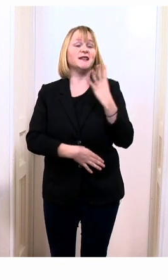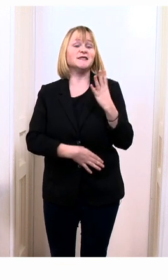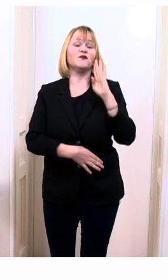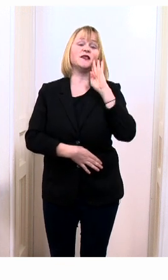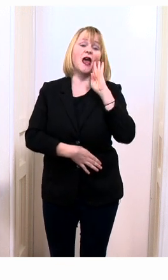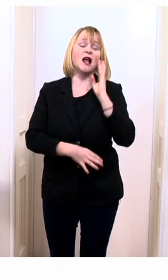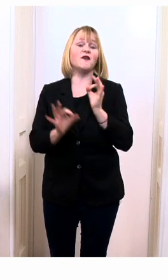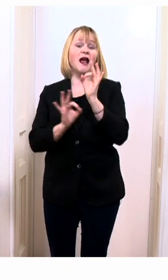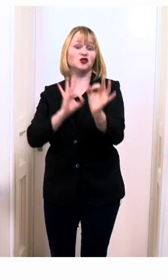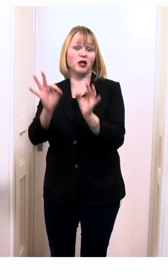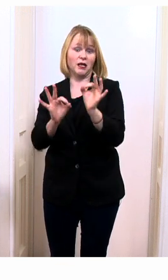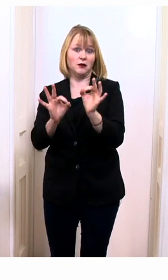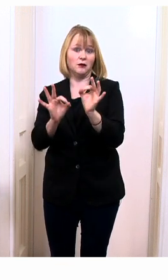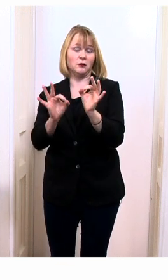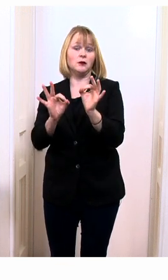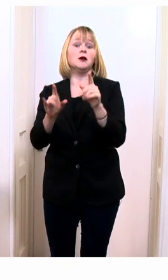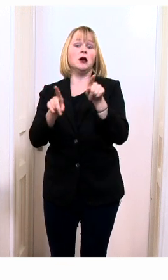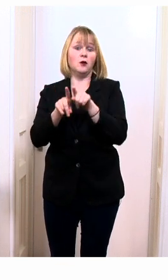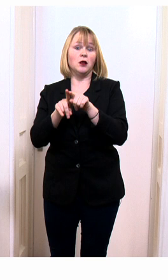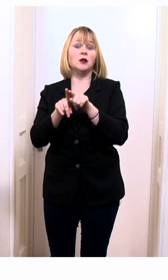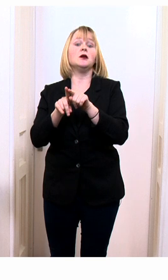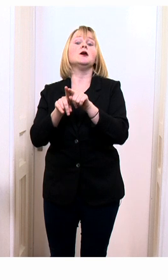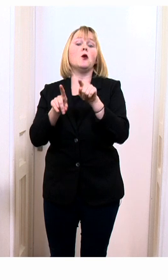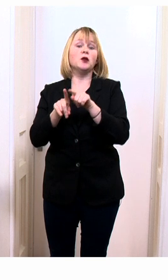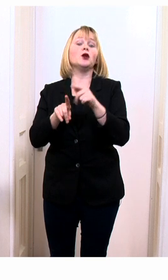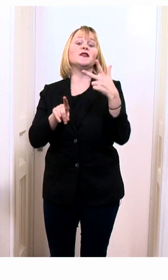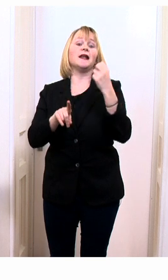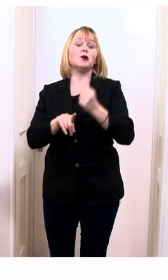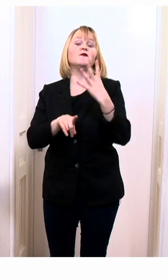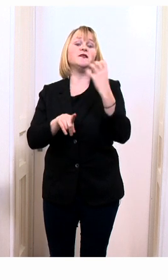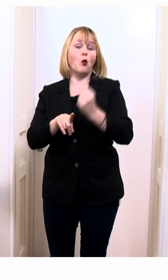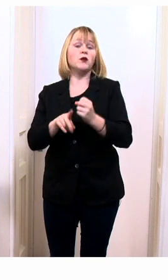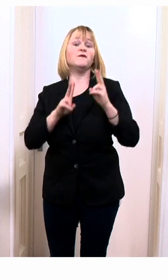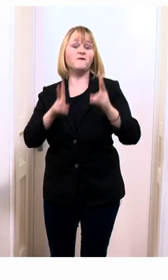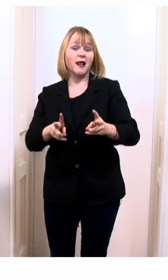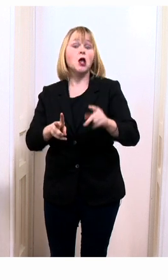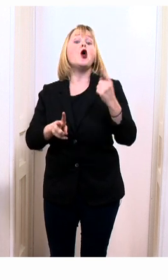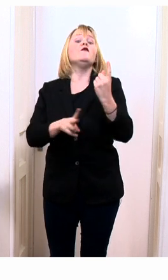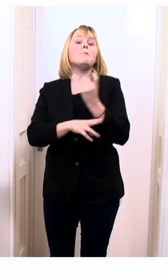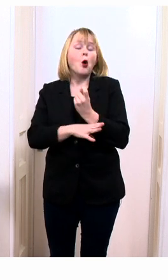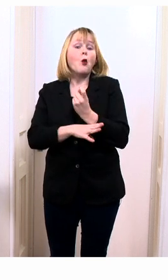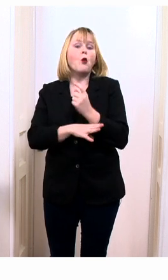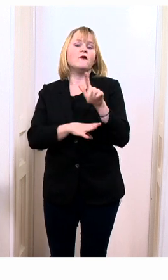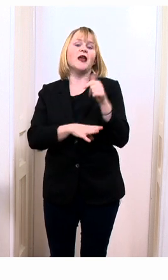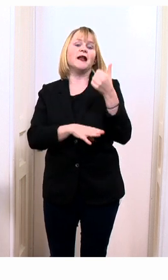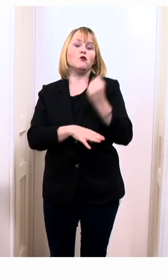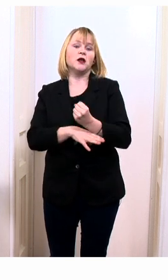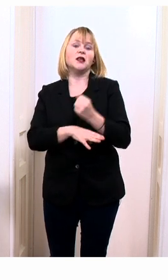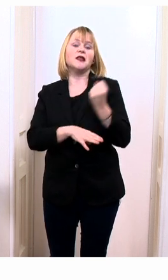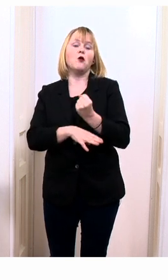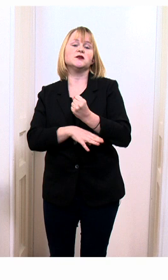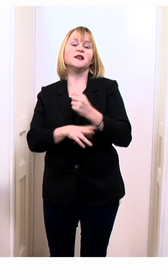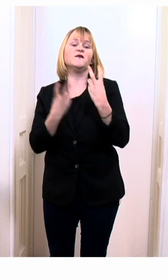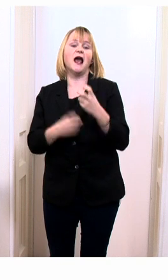über 1.300 Fällen pro 100.000 Einwohnern. Das bedeutet, dass in Liechtenstein in